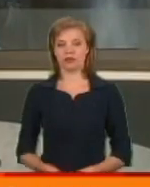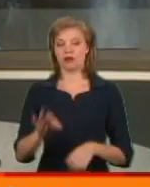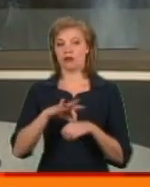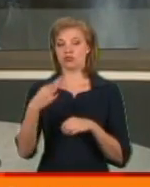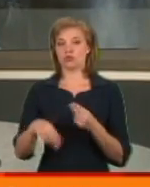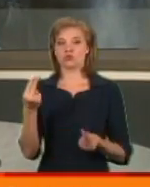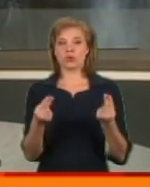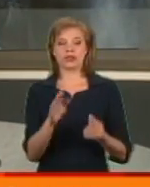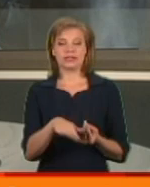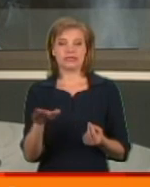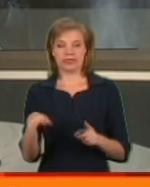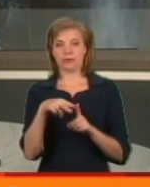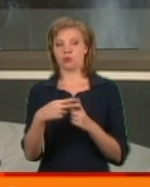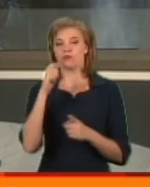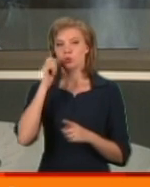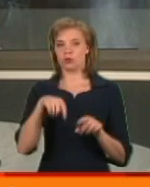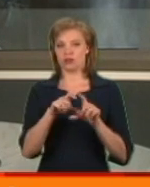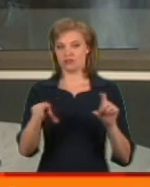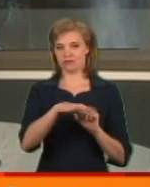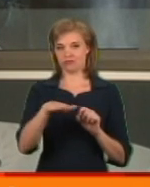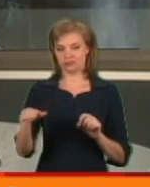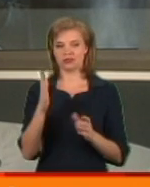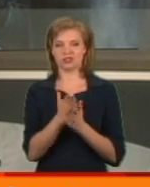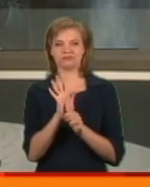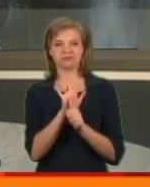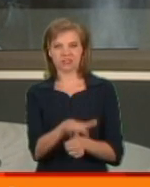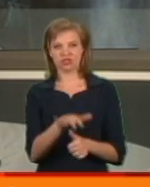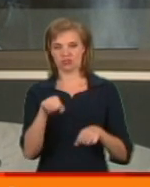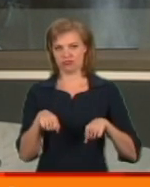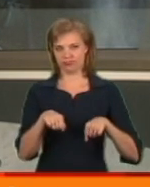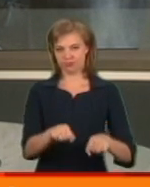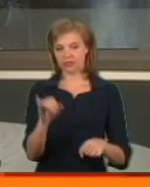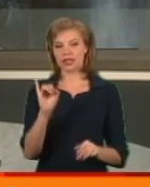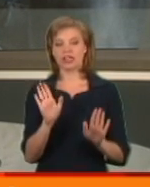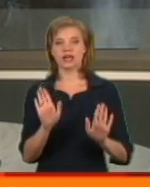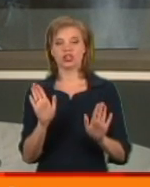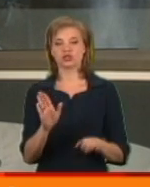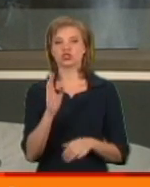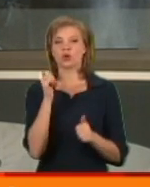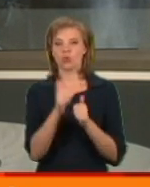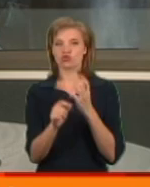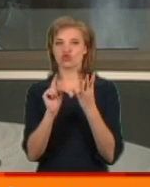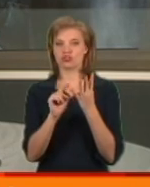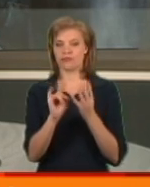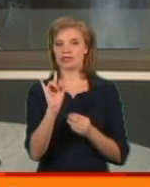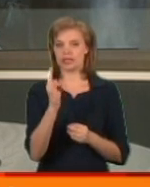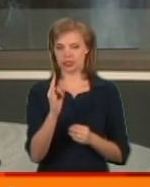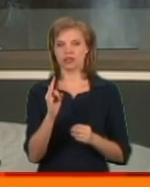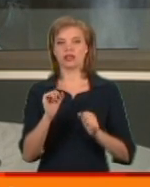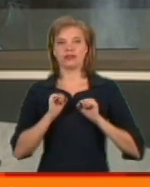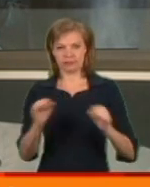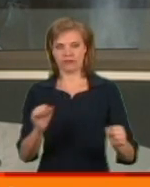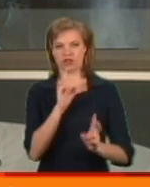Жорстокі ігри дітей. Половина українських школярів зазнають приниження і побиття. І лише кожна четверта дитина